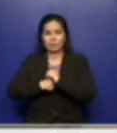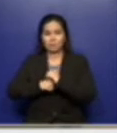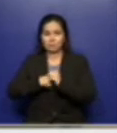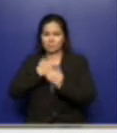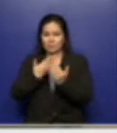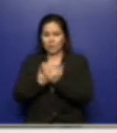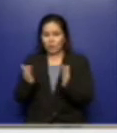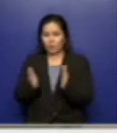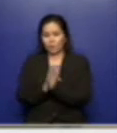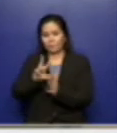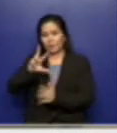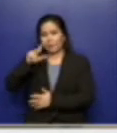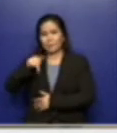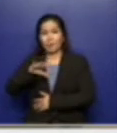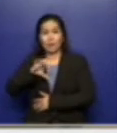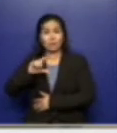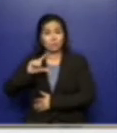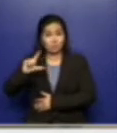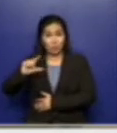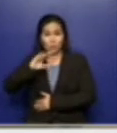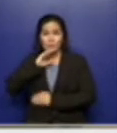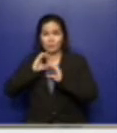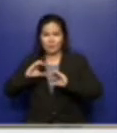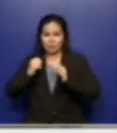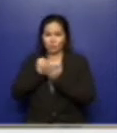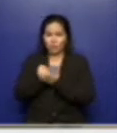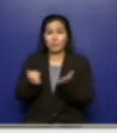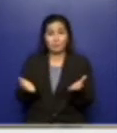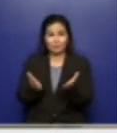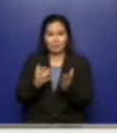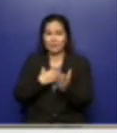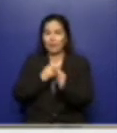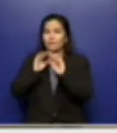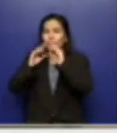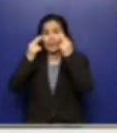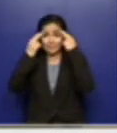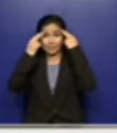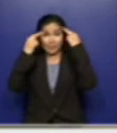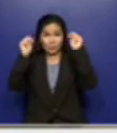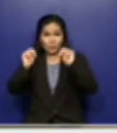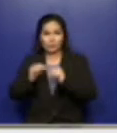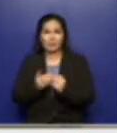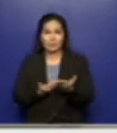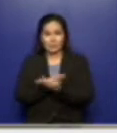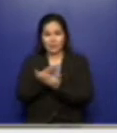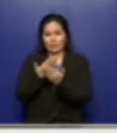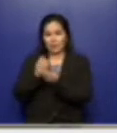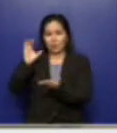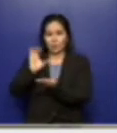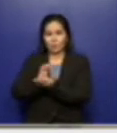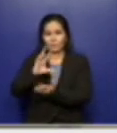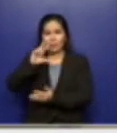ท่านั้นเองฉะนั้นเมื่อรัฐบาลสนับสนุนให้เรียนไปถึงท่านนายกรัฐมนตรีนะครับ 3,500 ล้านบา